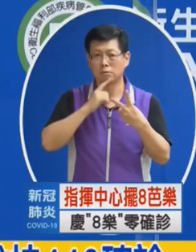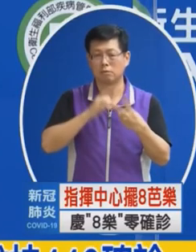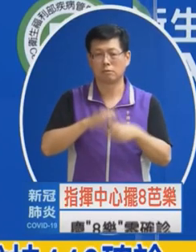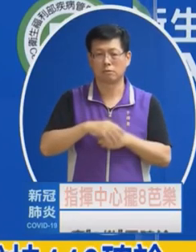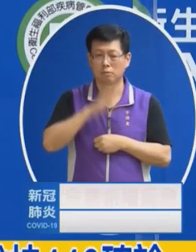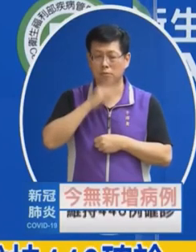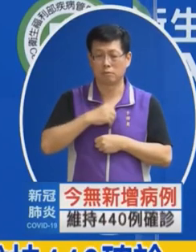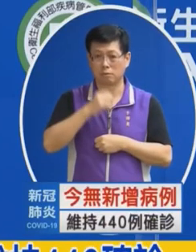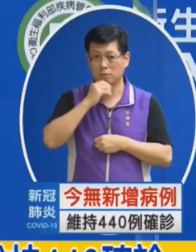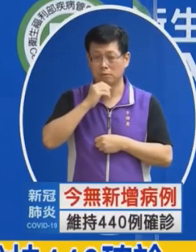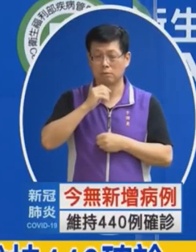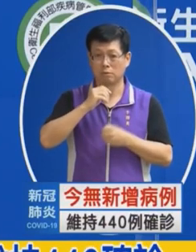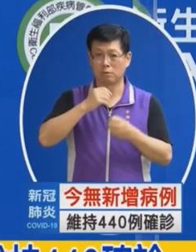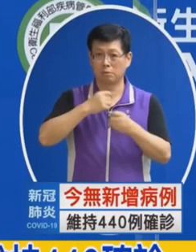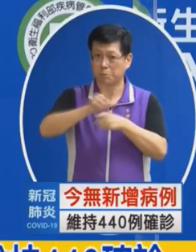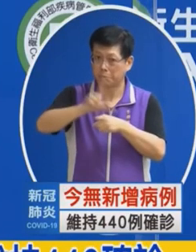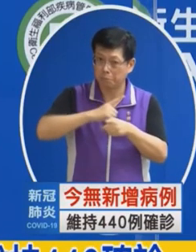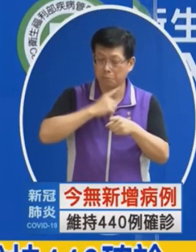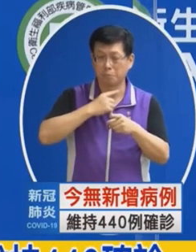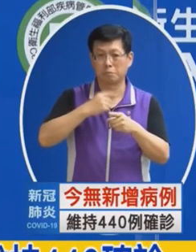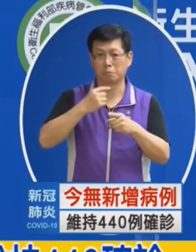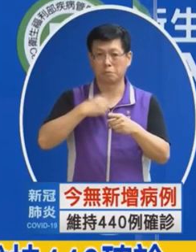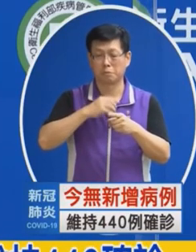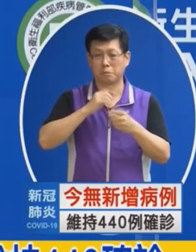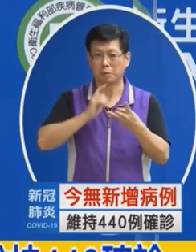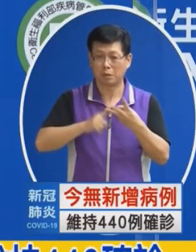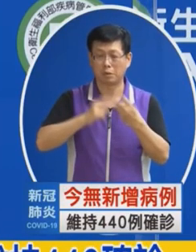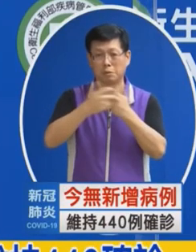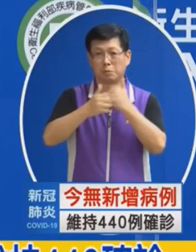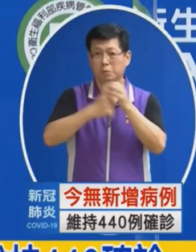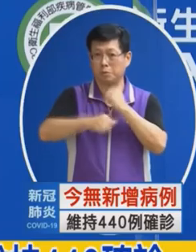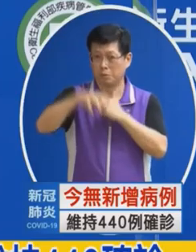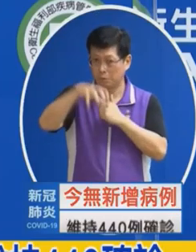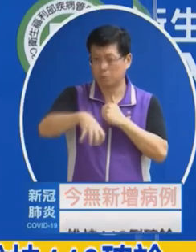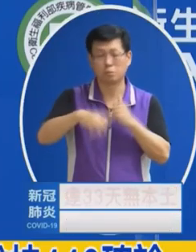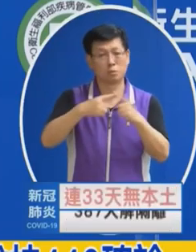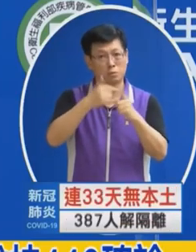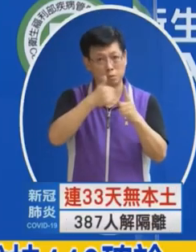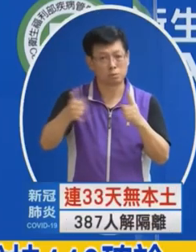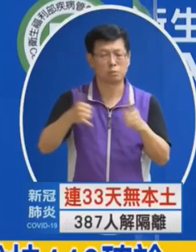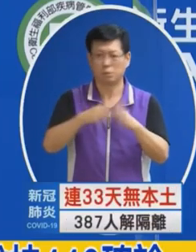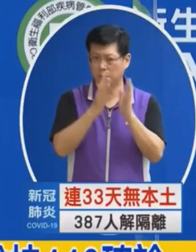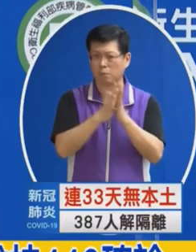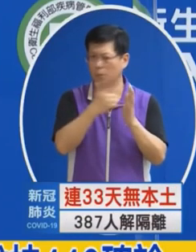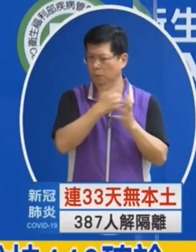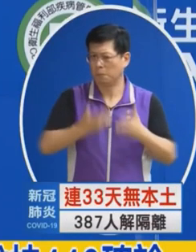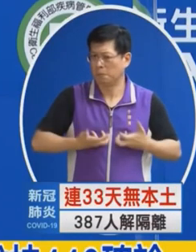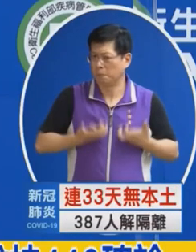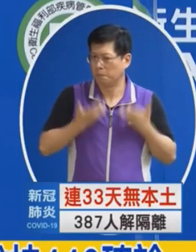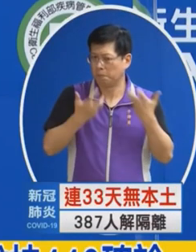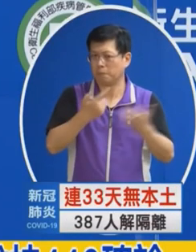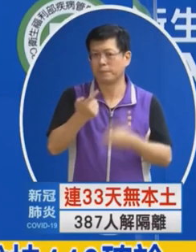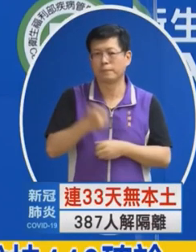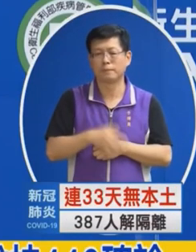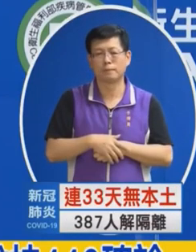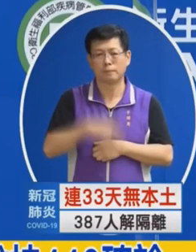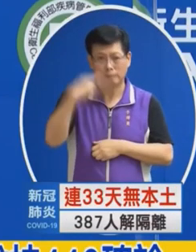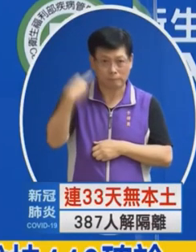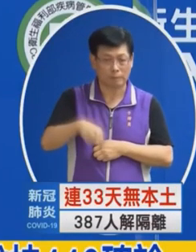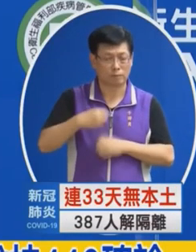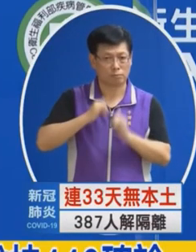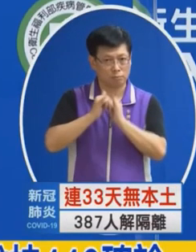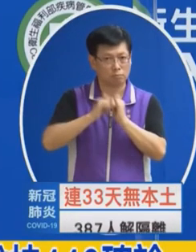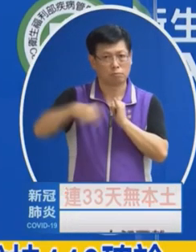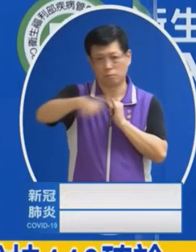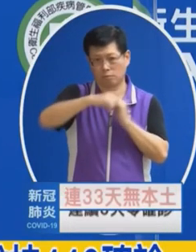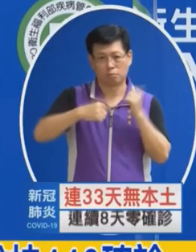双向的简讯那还有我们这卫生所的相关的人员，其实都尽了很大的力量，加上我们国